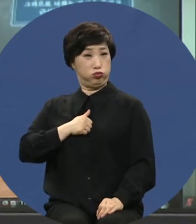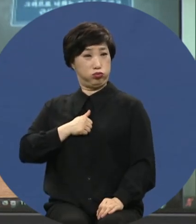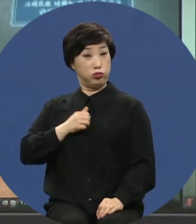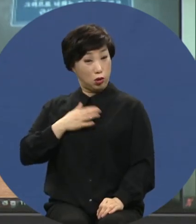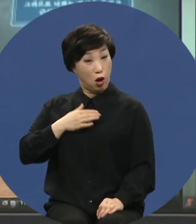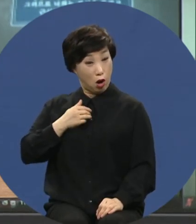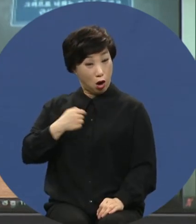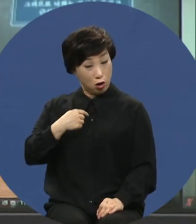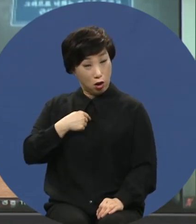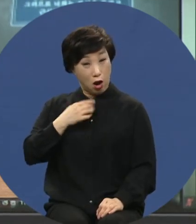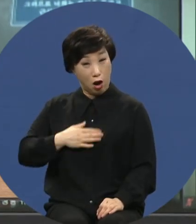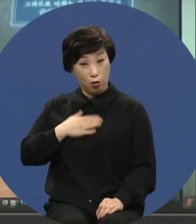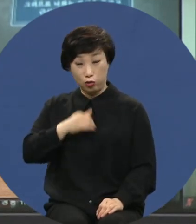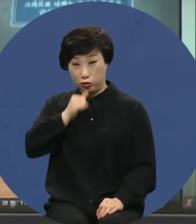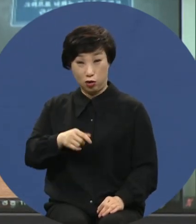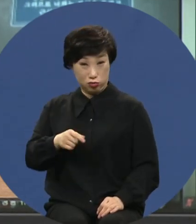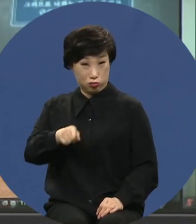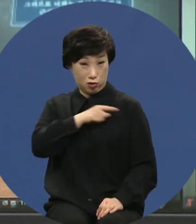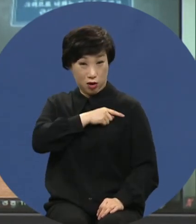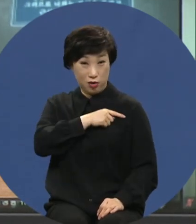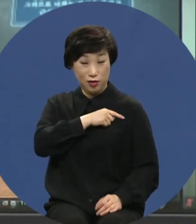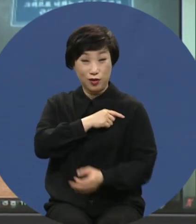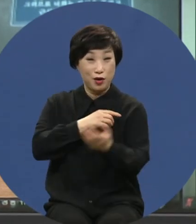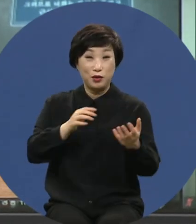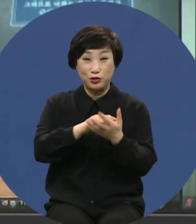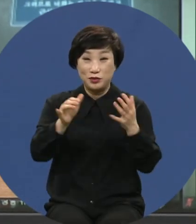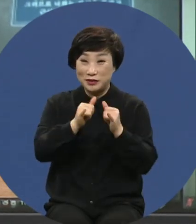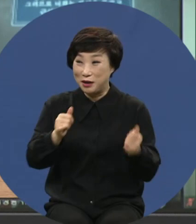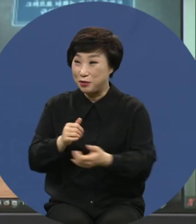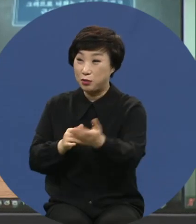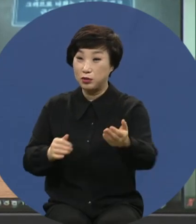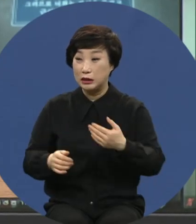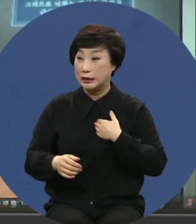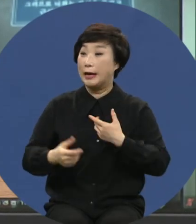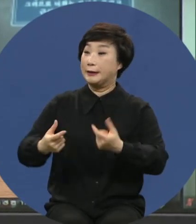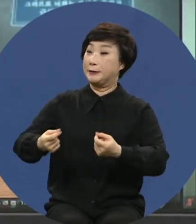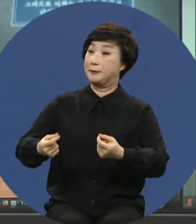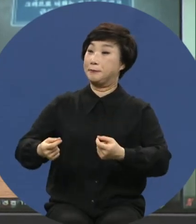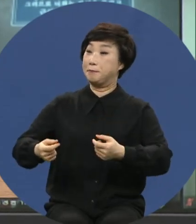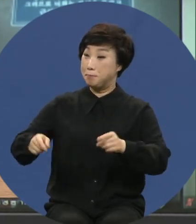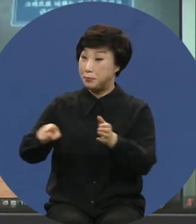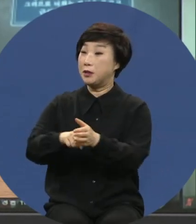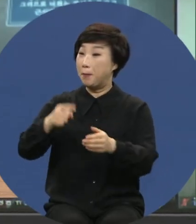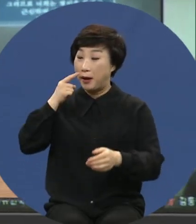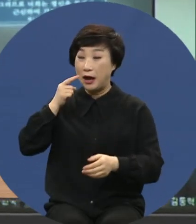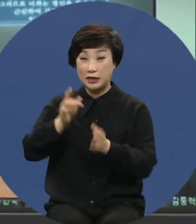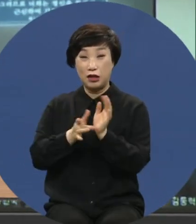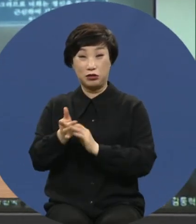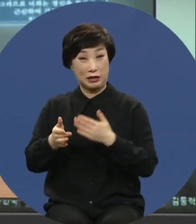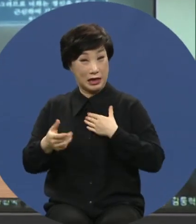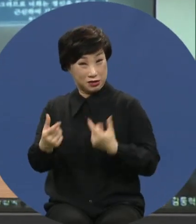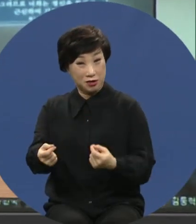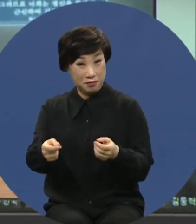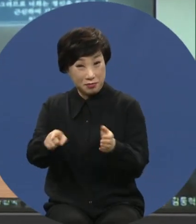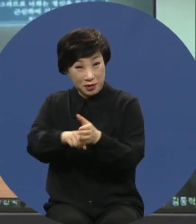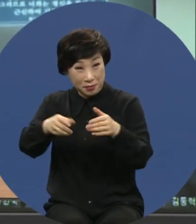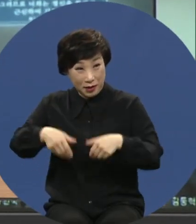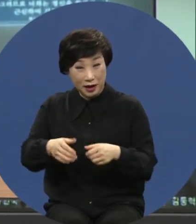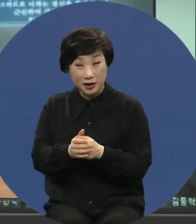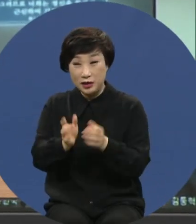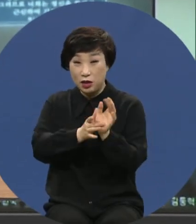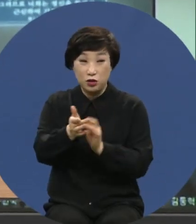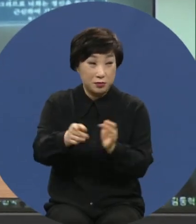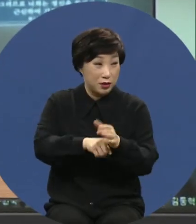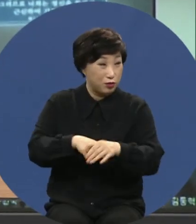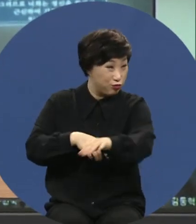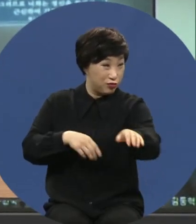내가 알고 있는 것이 제일인데, 그래서 많은 사람들이 나처럼 믿어야 돼, 예수는 이렇게 믿어야 돼, 예수 믿는